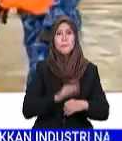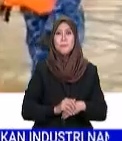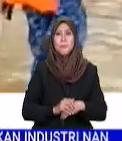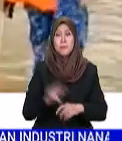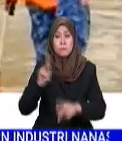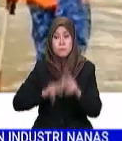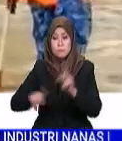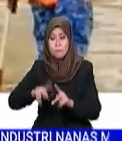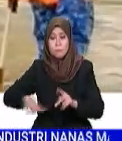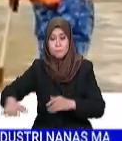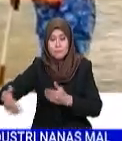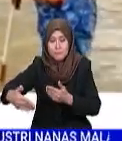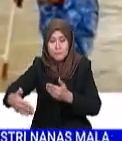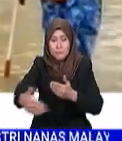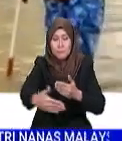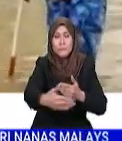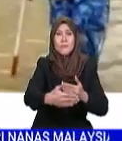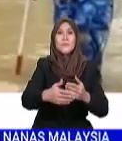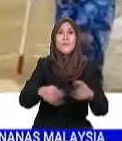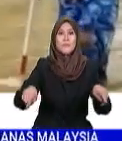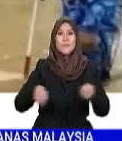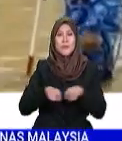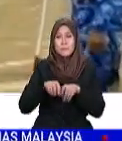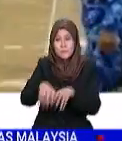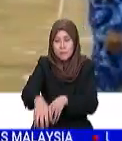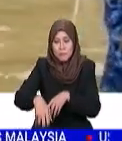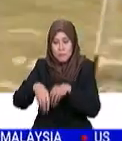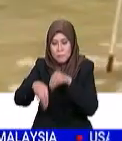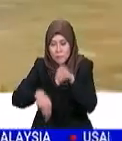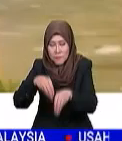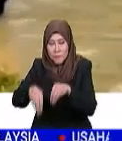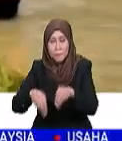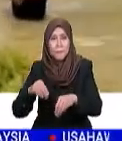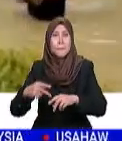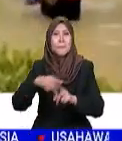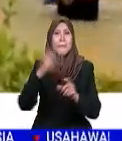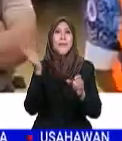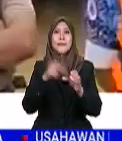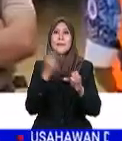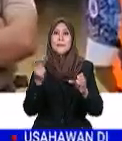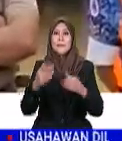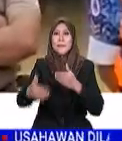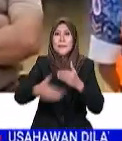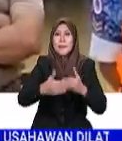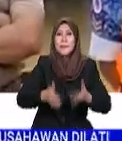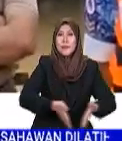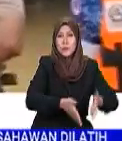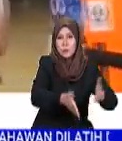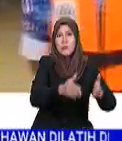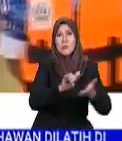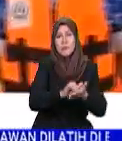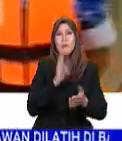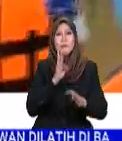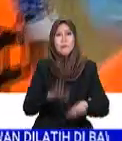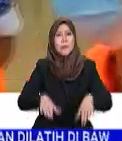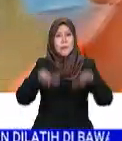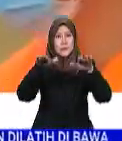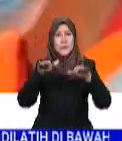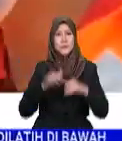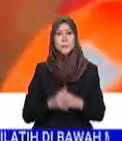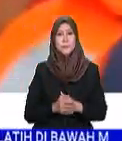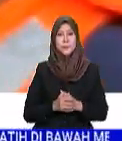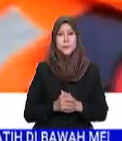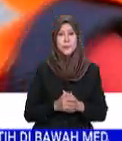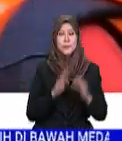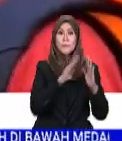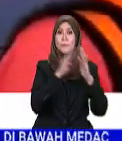penduduk yang berada di kawasan sektor pertanian sawah padi dan juga di kawasan berdekatan sungai. Tuan, saya juga difahamkan Bandaraya